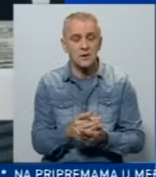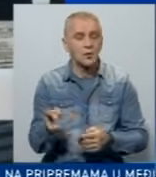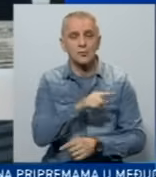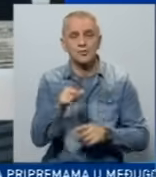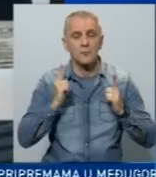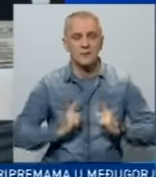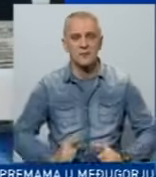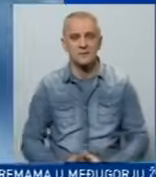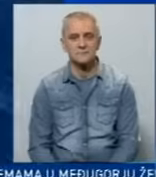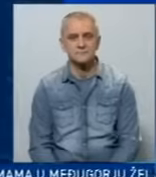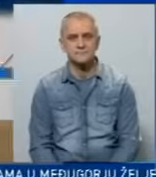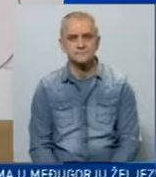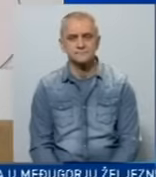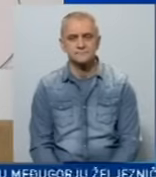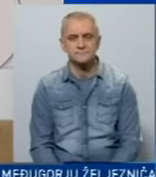primirja.